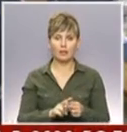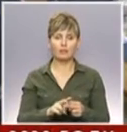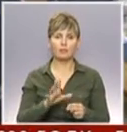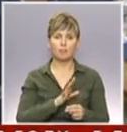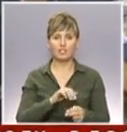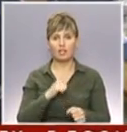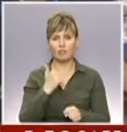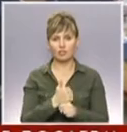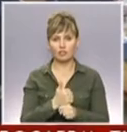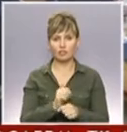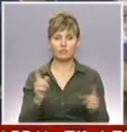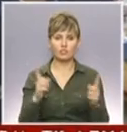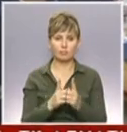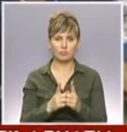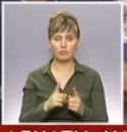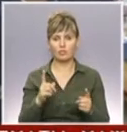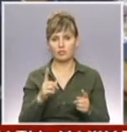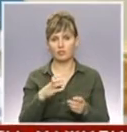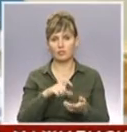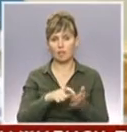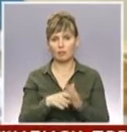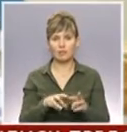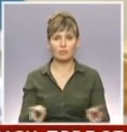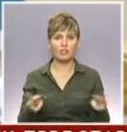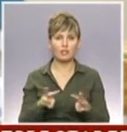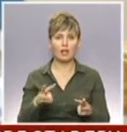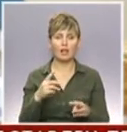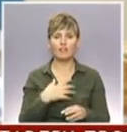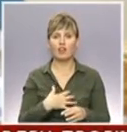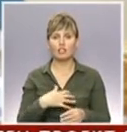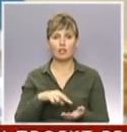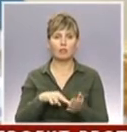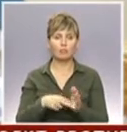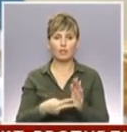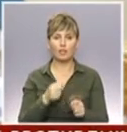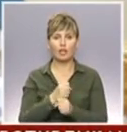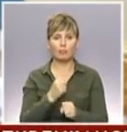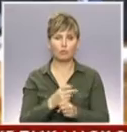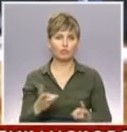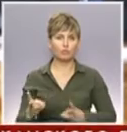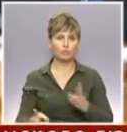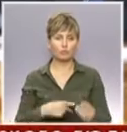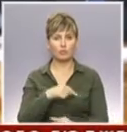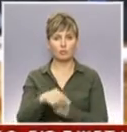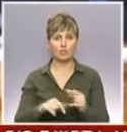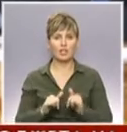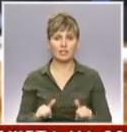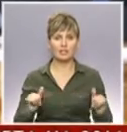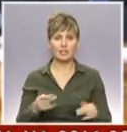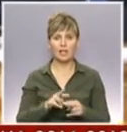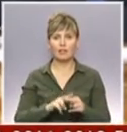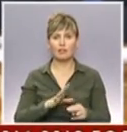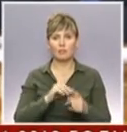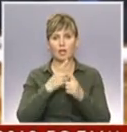стало основным посылом встречи президента с Кабмином. Одна из основных задач сейчас – стимулировать развитие предпринимательской деятельности. Для этого